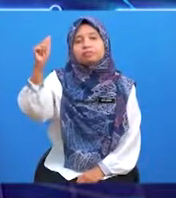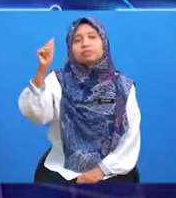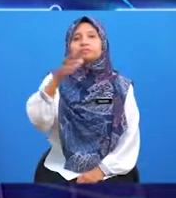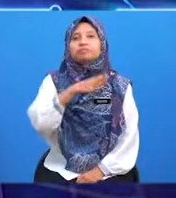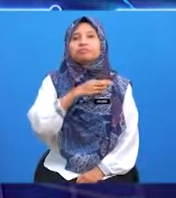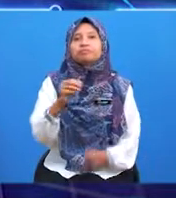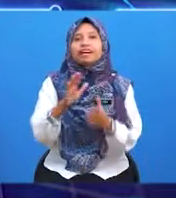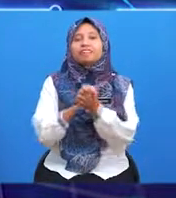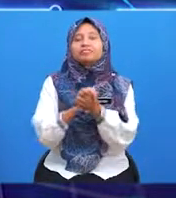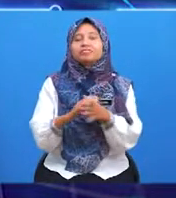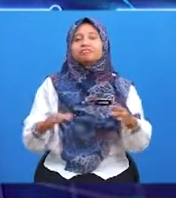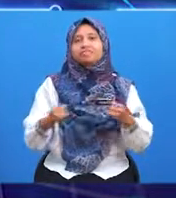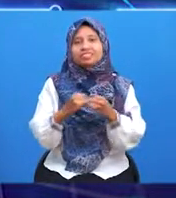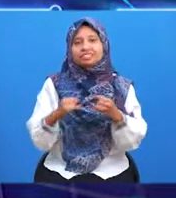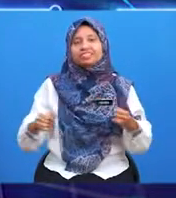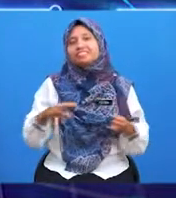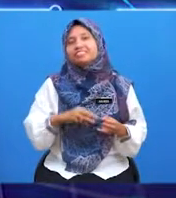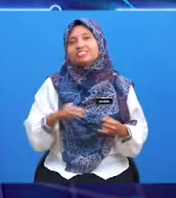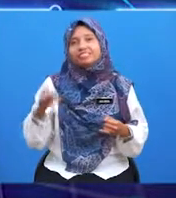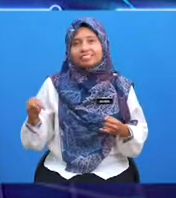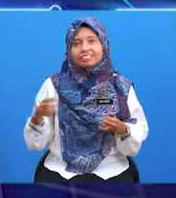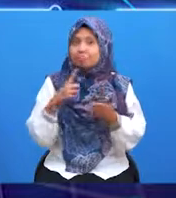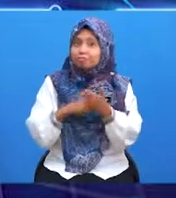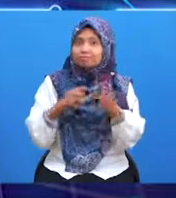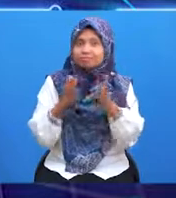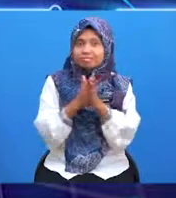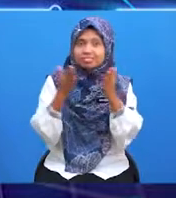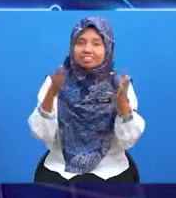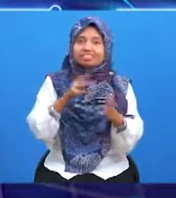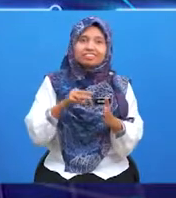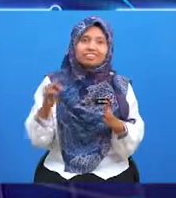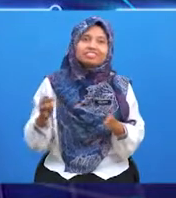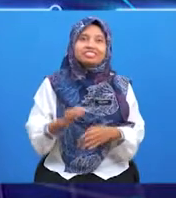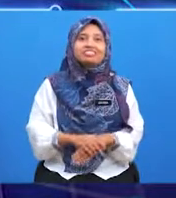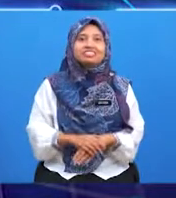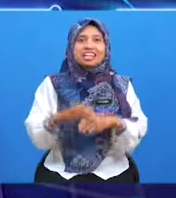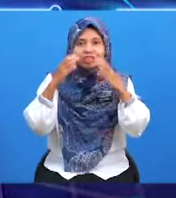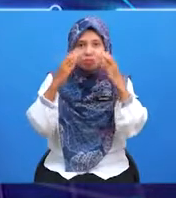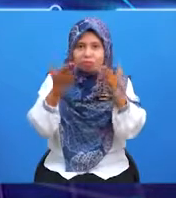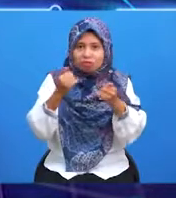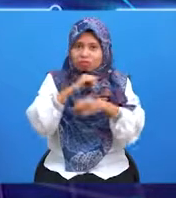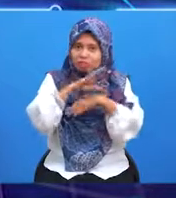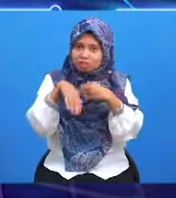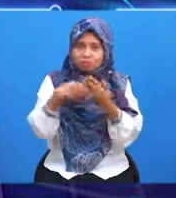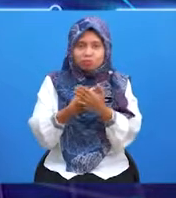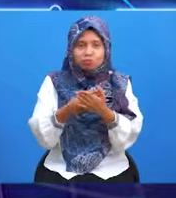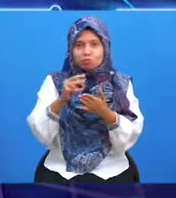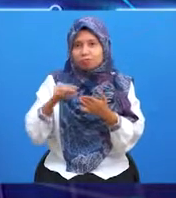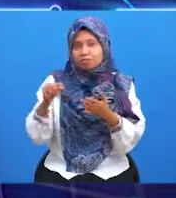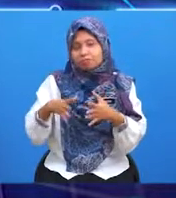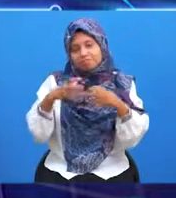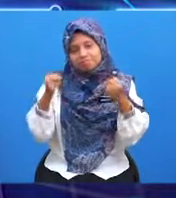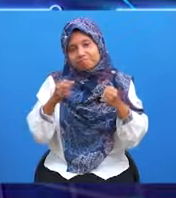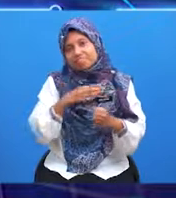Assalamualaikum dan selamat sejahtera murid-murid. Apa khabar murid sekalian? Cikgu harap semua murid sihat